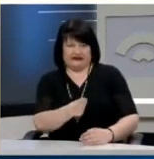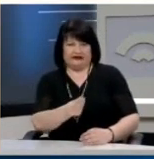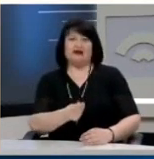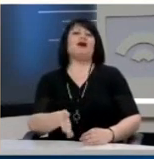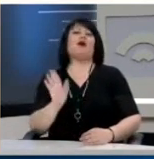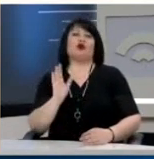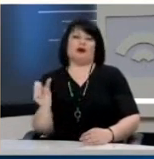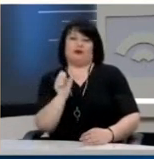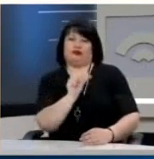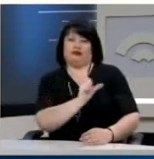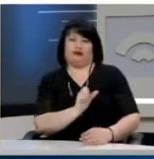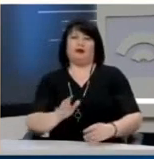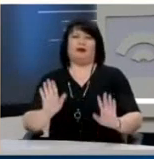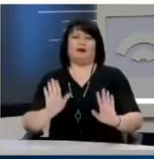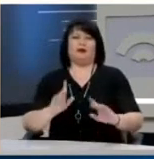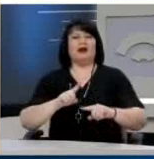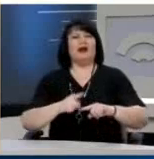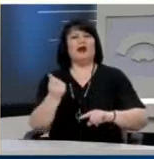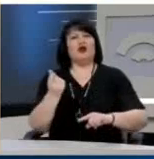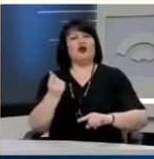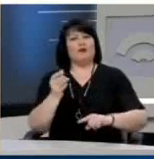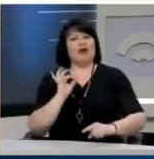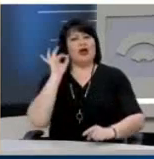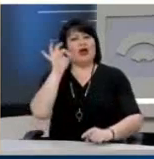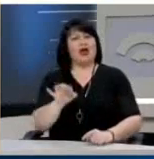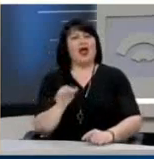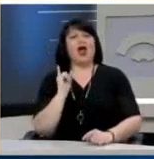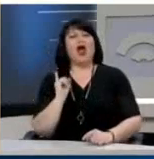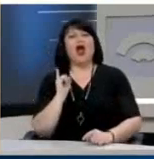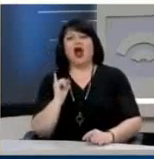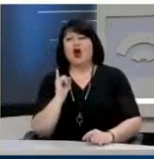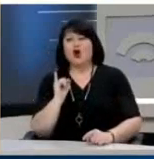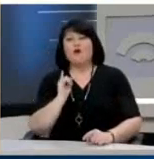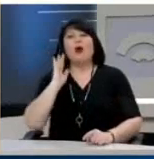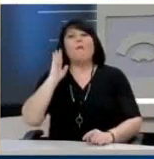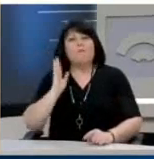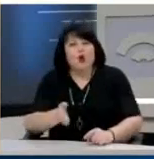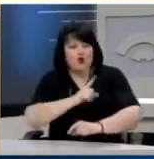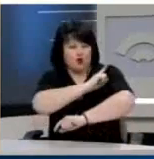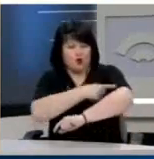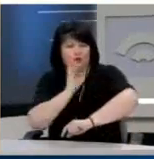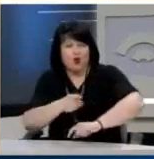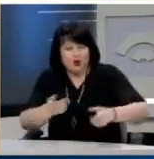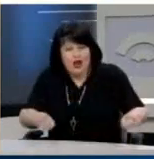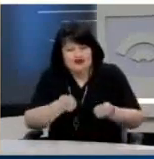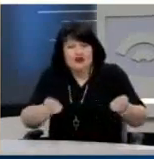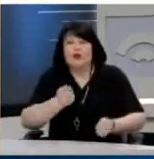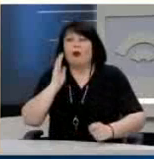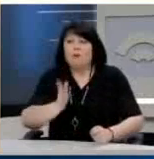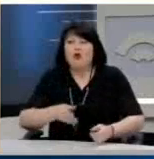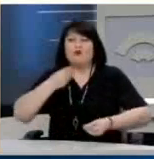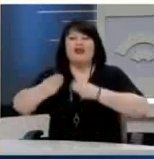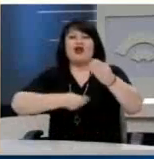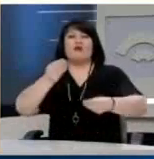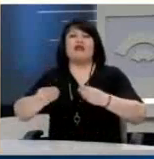Δεν γυρίσαμε ακόμα. Οι δυνατότητες της ελληνικής οικονομίας δεν έχουν φτάσει ακόμα εκεί. Αλλά είναι δυνατότητες τις οποίες εμείς αξιοποιούμε και τις δίνουμε